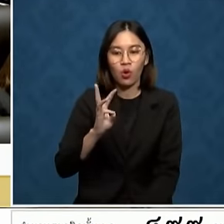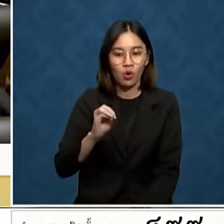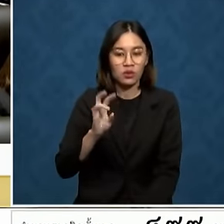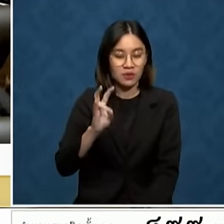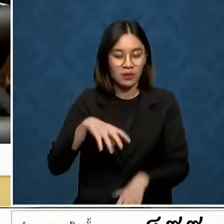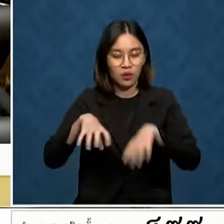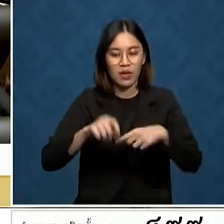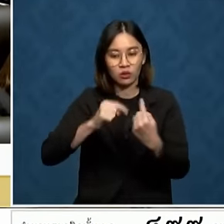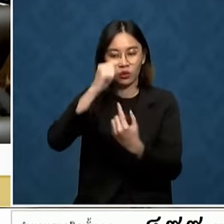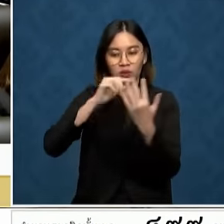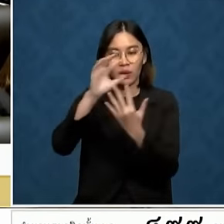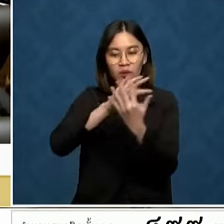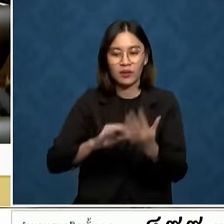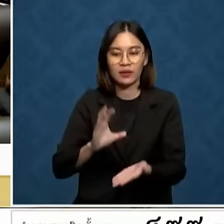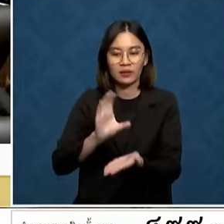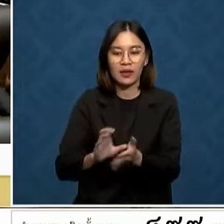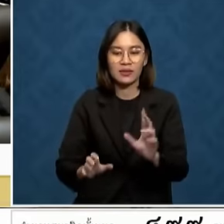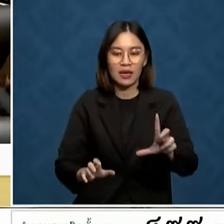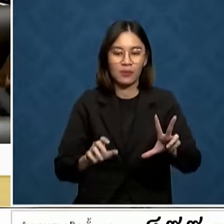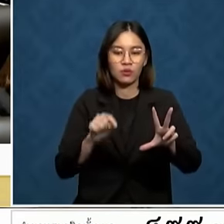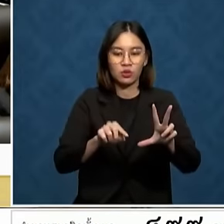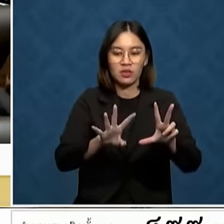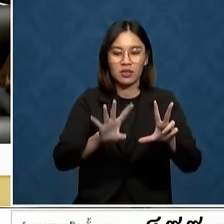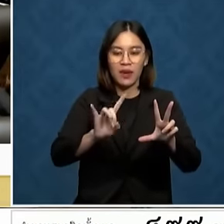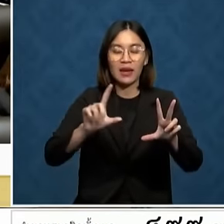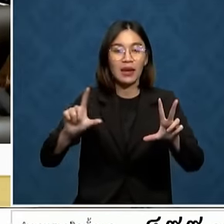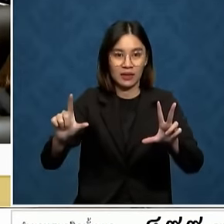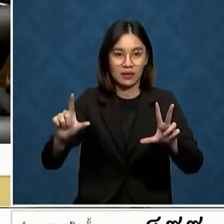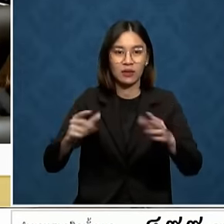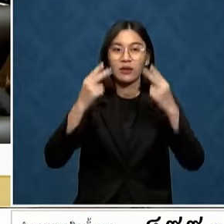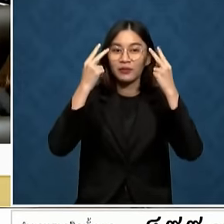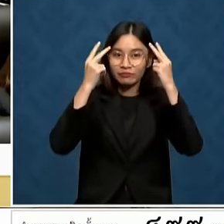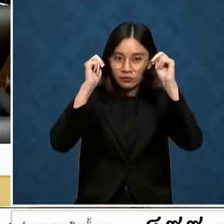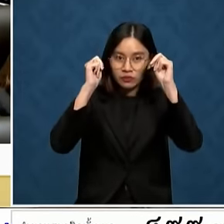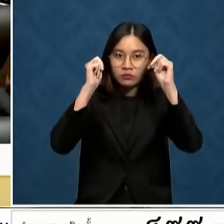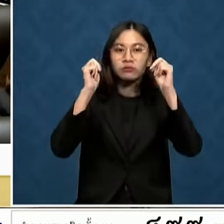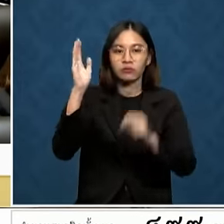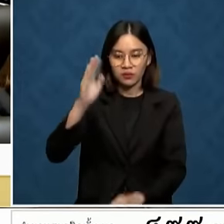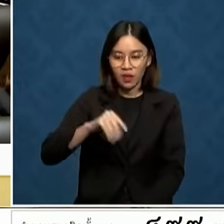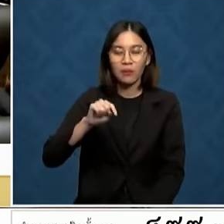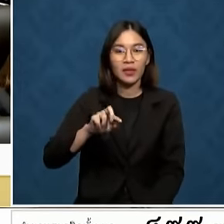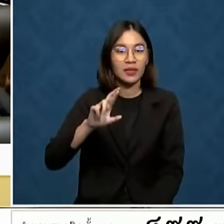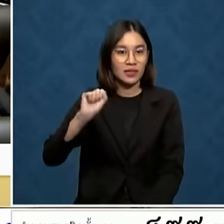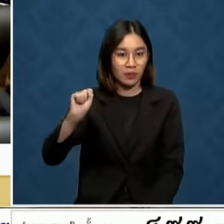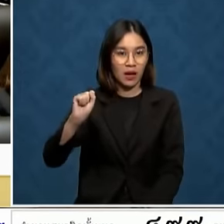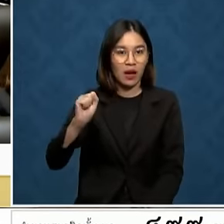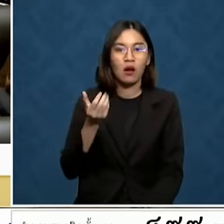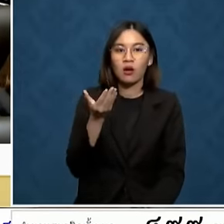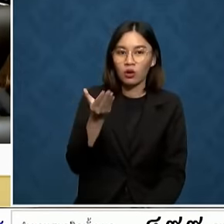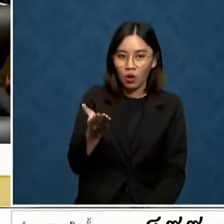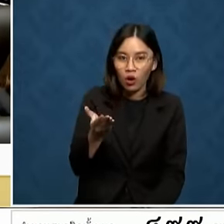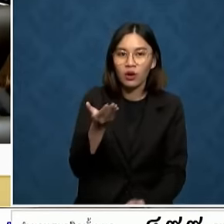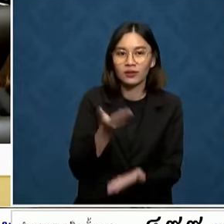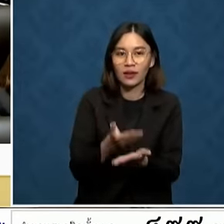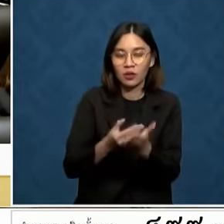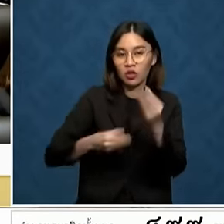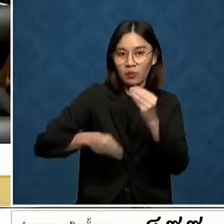การเป็ดิน ด้วยกรอบวงเงิถึง 3.48 ล้านล้านบาทท่านนายกครั จะกลบมาทสภาษแ่งนี้ เพิ่มมาขอเตมเงิ